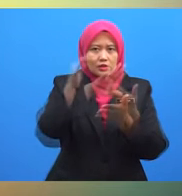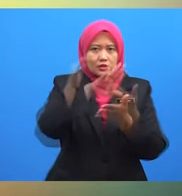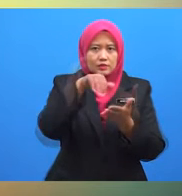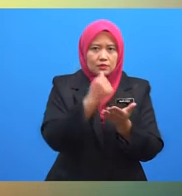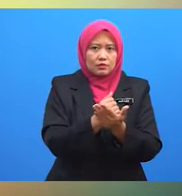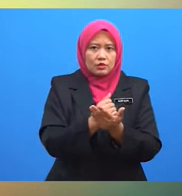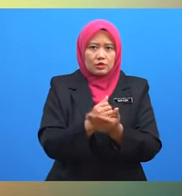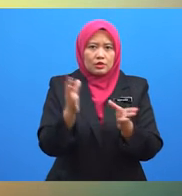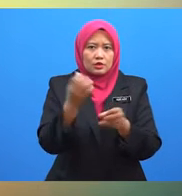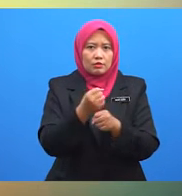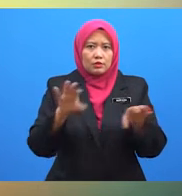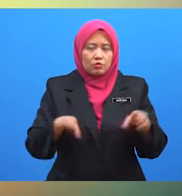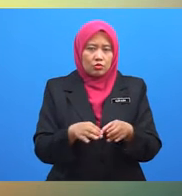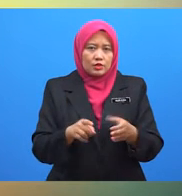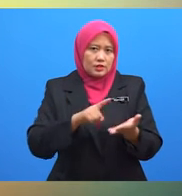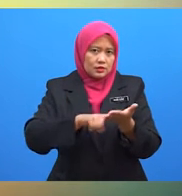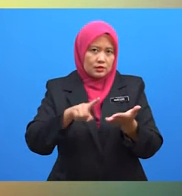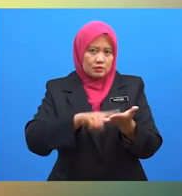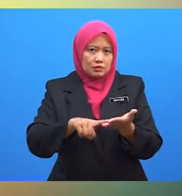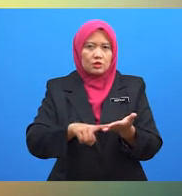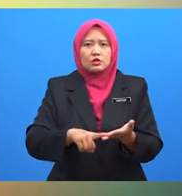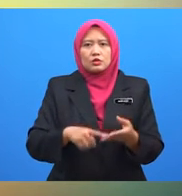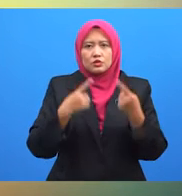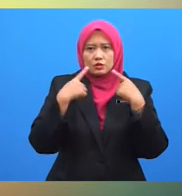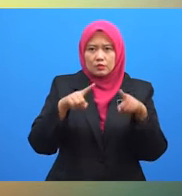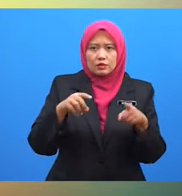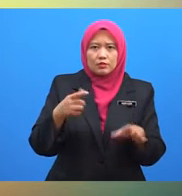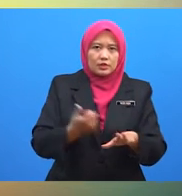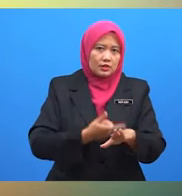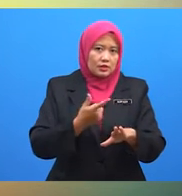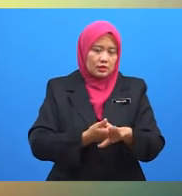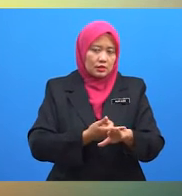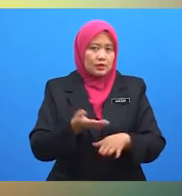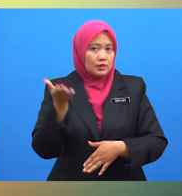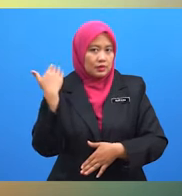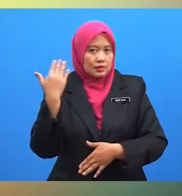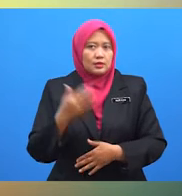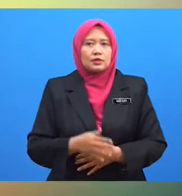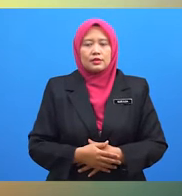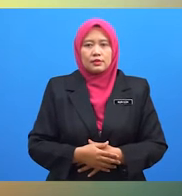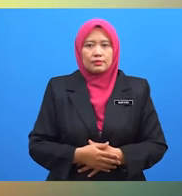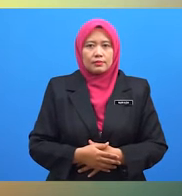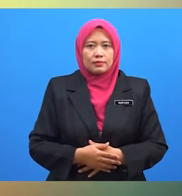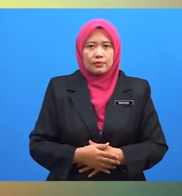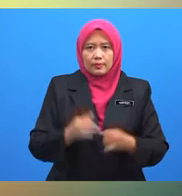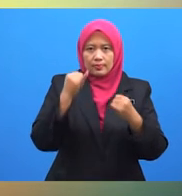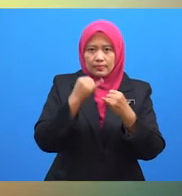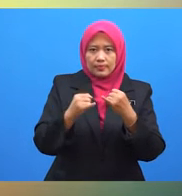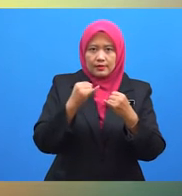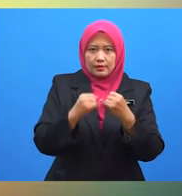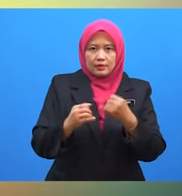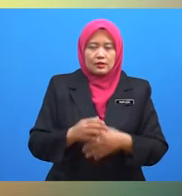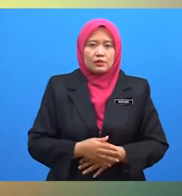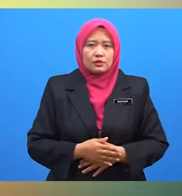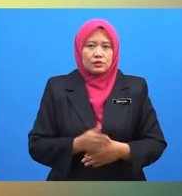terus dapat membuat semakan jawapan bagi latihan yang telah cikgu sertakan tadi. Akhir kata daripada